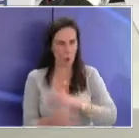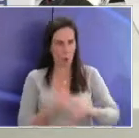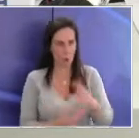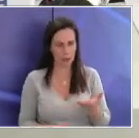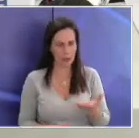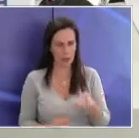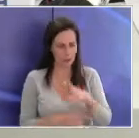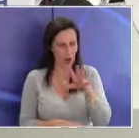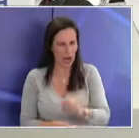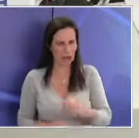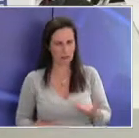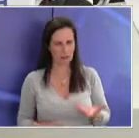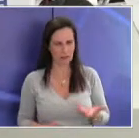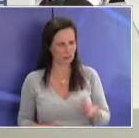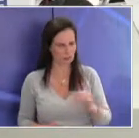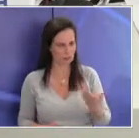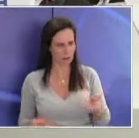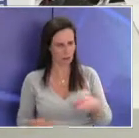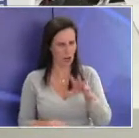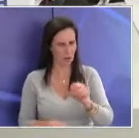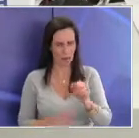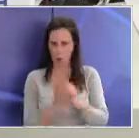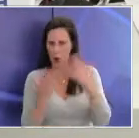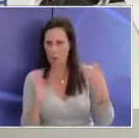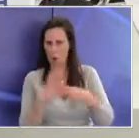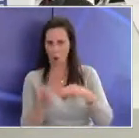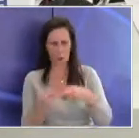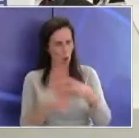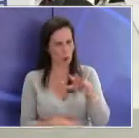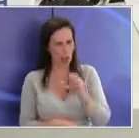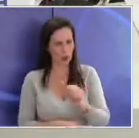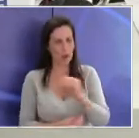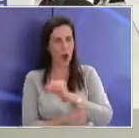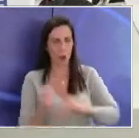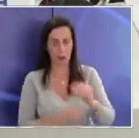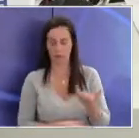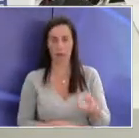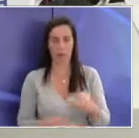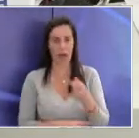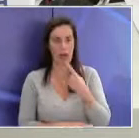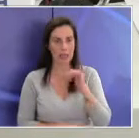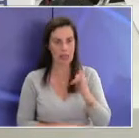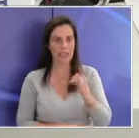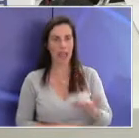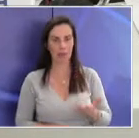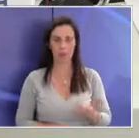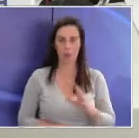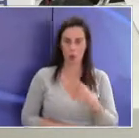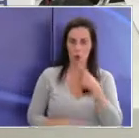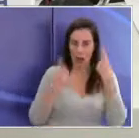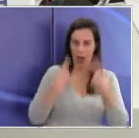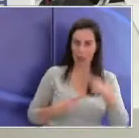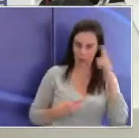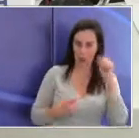מה, אי אפשר לחשוף אותה? לא העיתונאים או הפוליטיקאים האחרים... לא שמים, אי אפשר לשים על זה את האצבע? את בעצם אומרת,